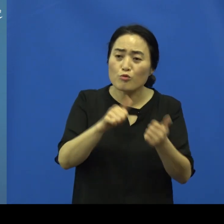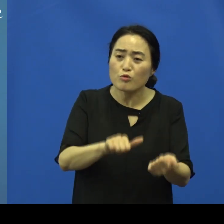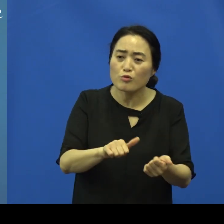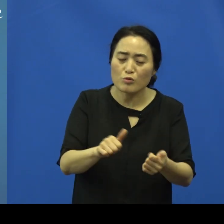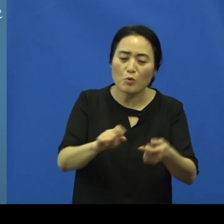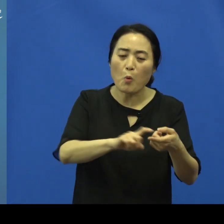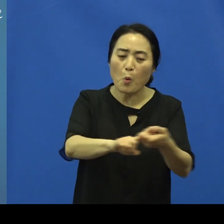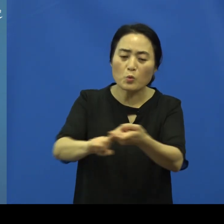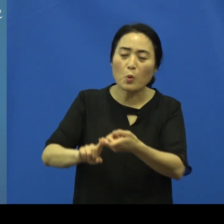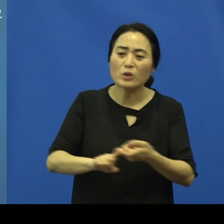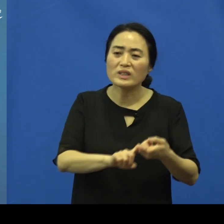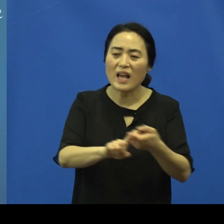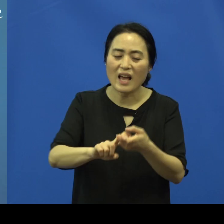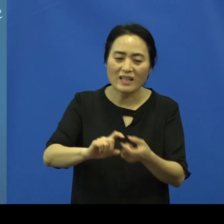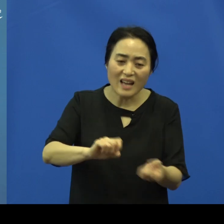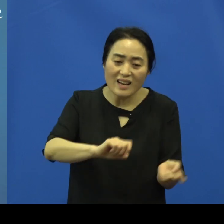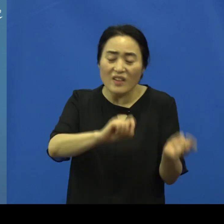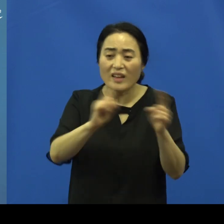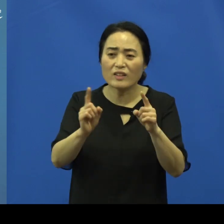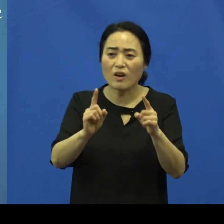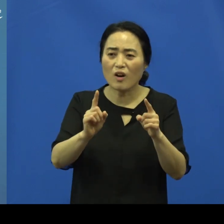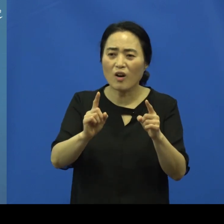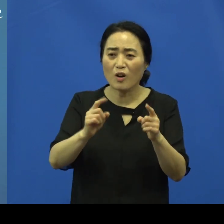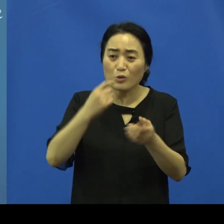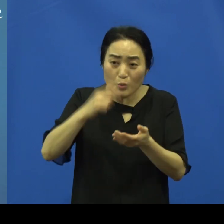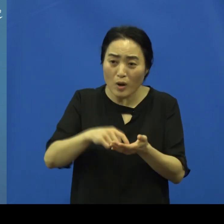쉬운 게 아닙니다. 간단하게 접근하면 불가능합니다.